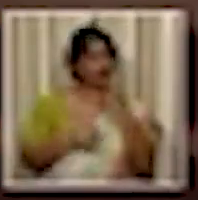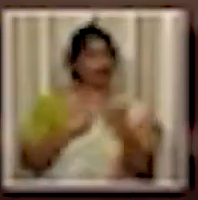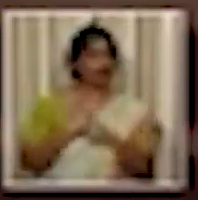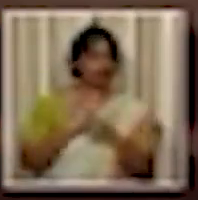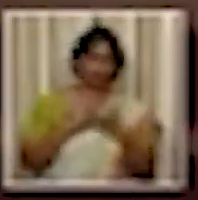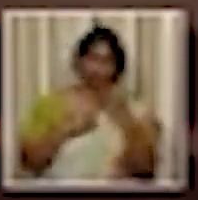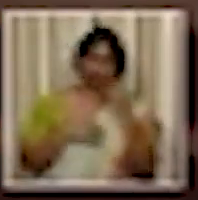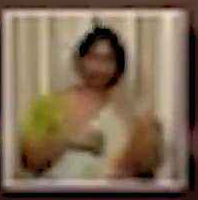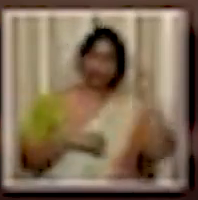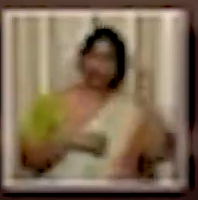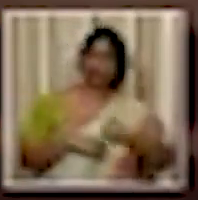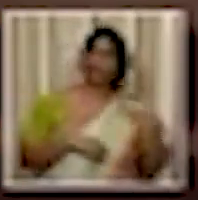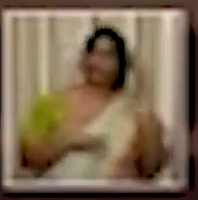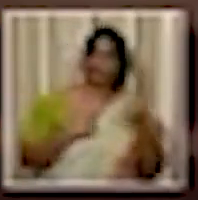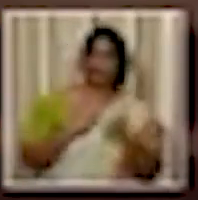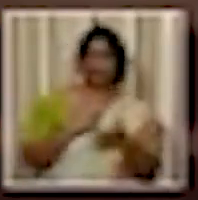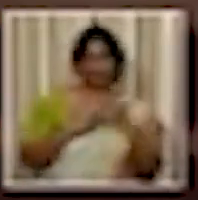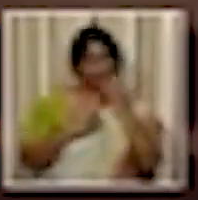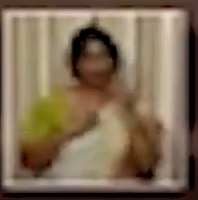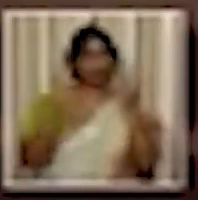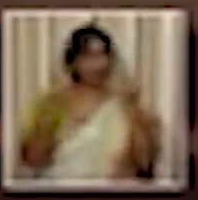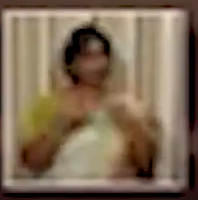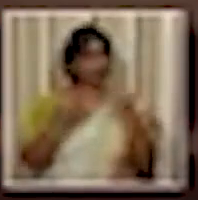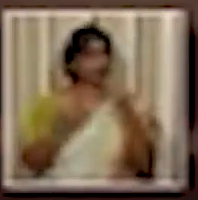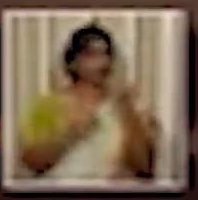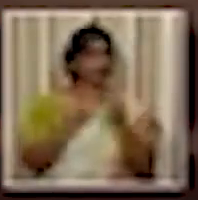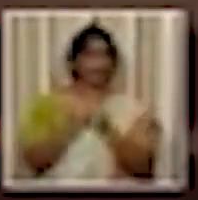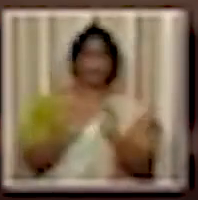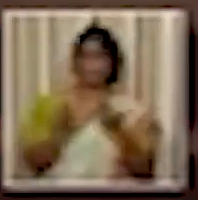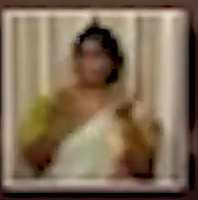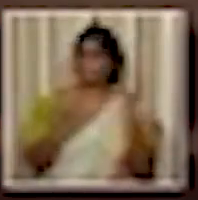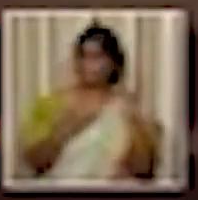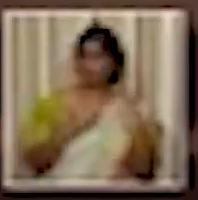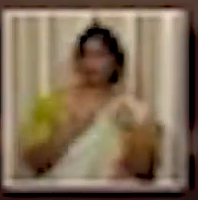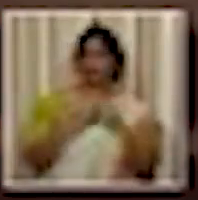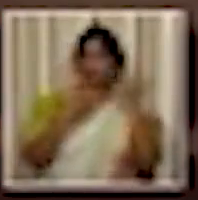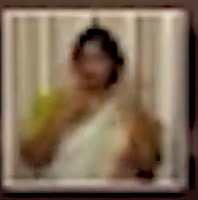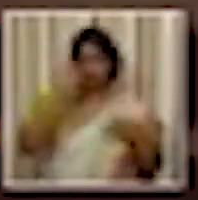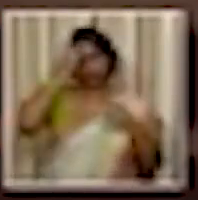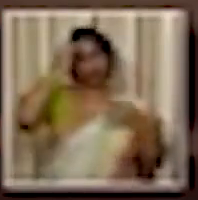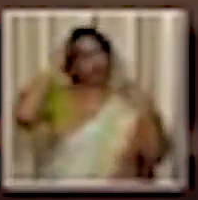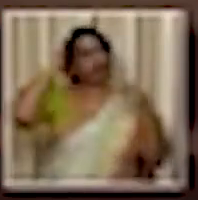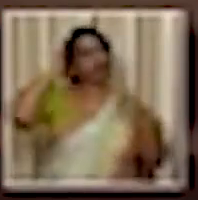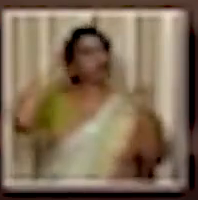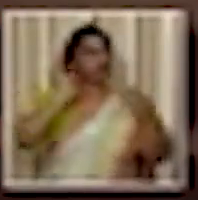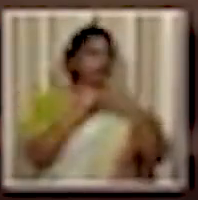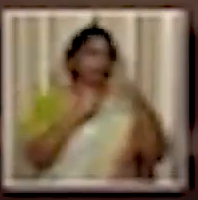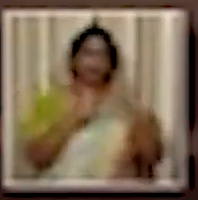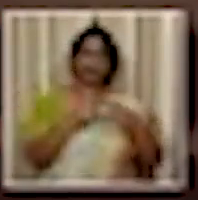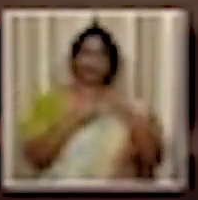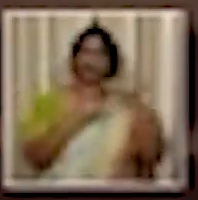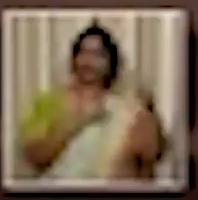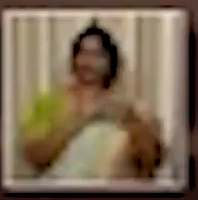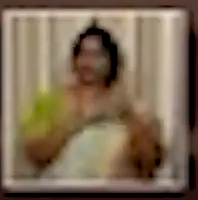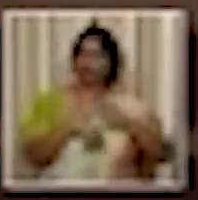පුළුවන්, 52 20ක් හදන්නත් පුළුවන්. පොඩි පොඩි ගණන් දීලා වැඩ ආරම්භ කරලා තිබුණා. වැඩ අවසන් කරන්න ඊළඟ වාරික ගෙවන්න තිබුණේ ඊළඟට